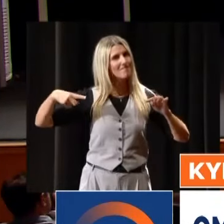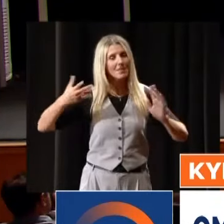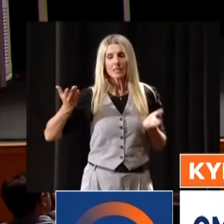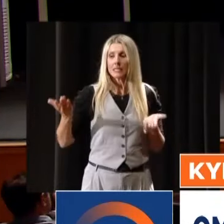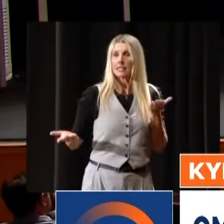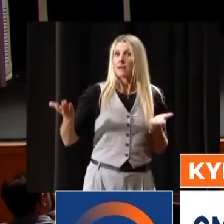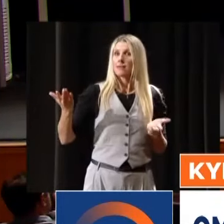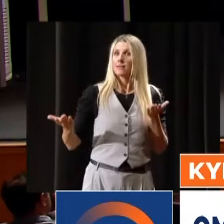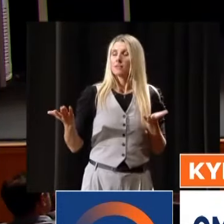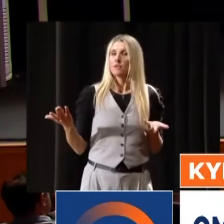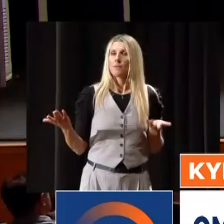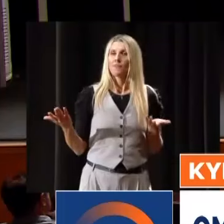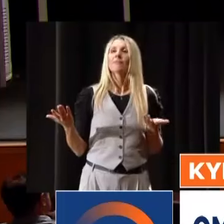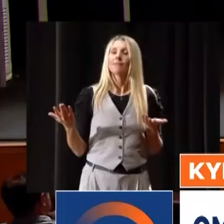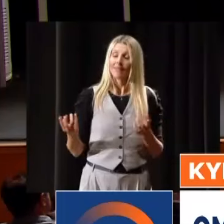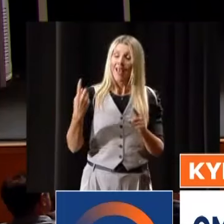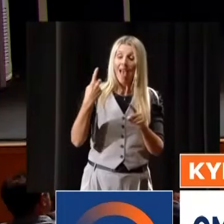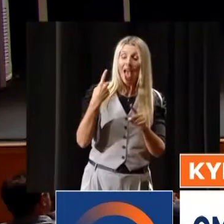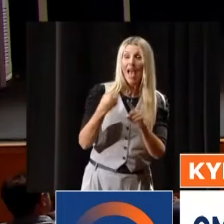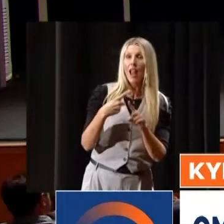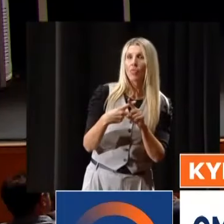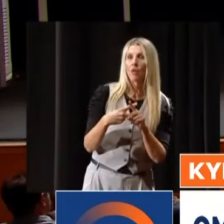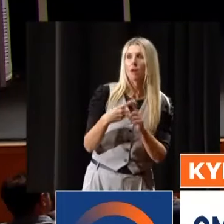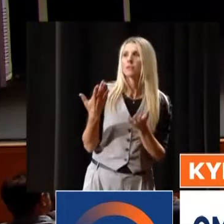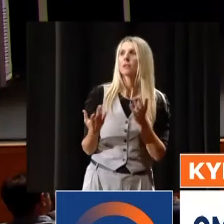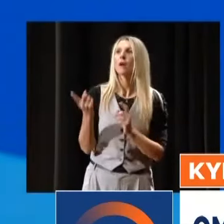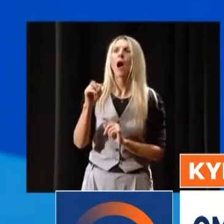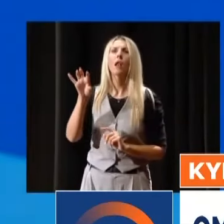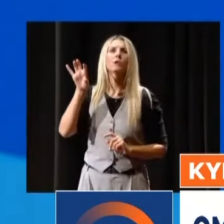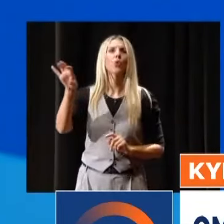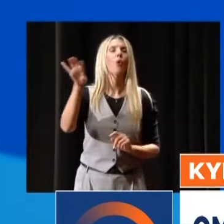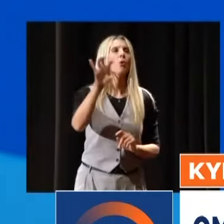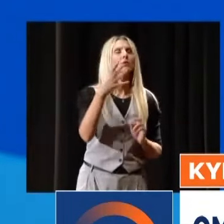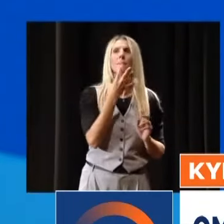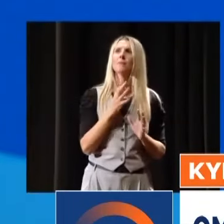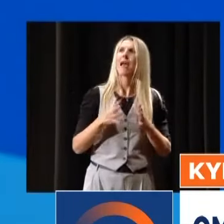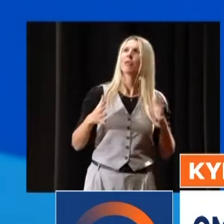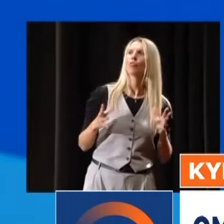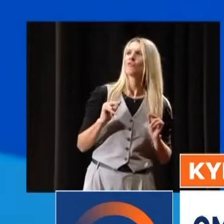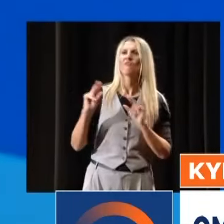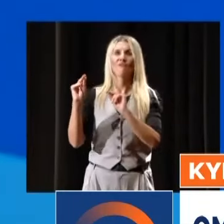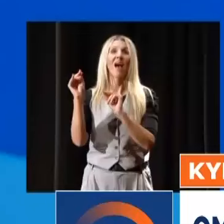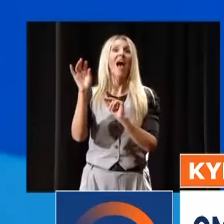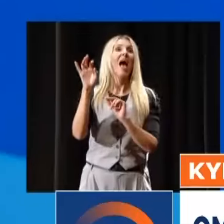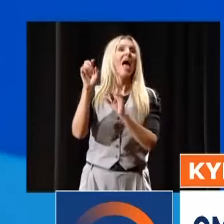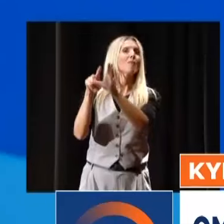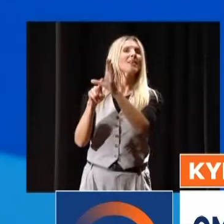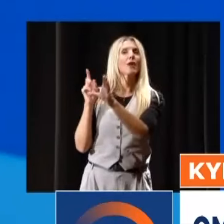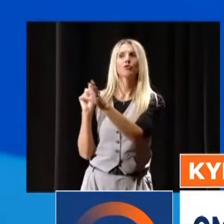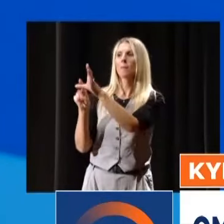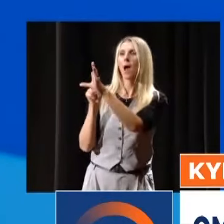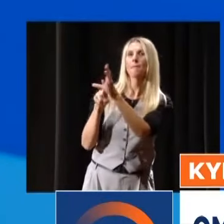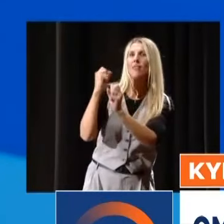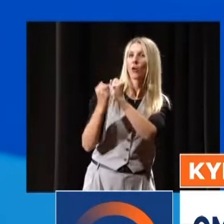αποδόσεις της χώρας μας σε σχέση με δύο άλλες χώρες παρεμφερούς μεγέθους που μπήκαν στην Ευρωπαϊκή Οικογένεια περίπου την ίδια εποχή,